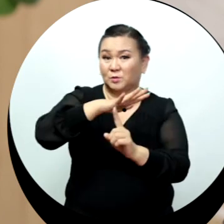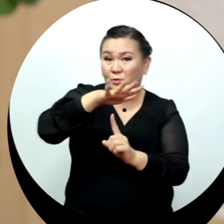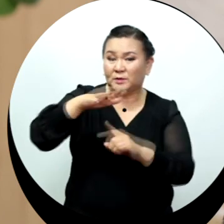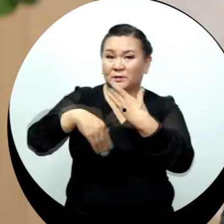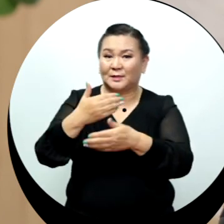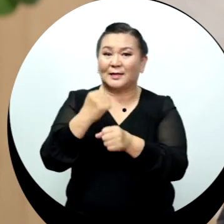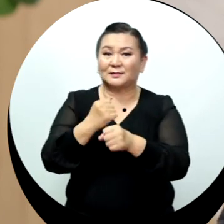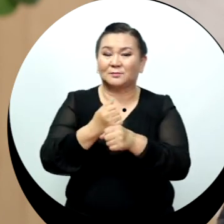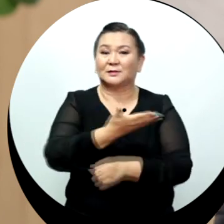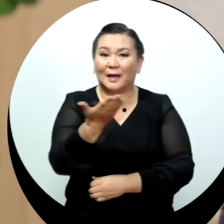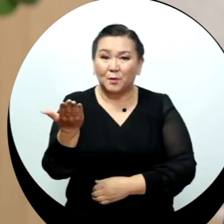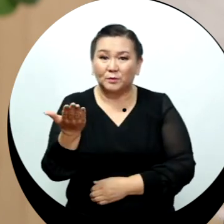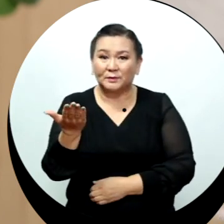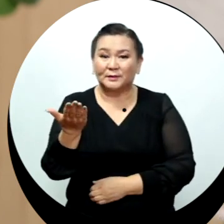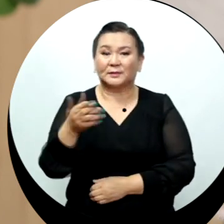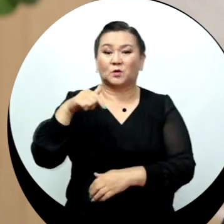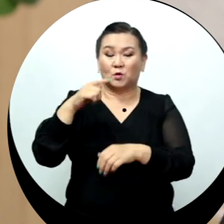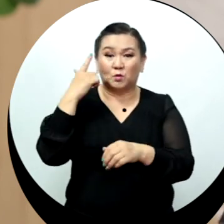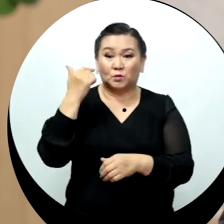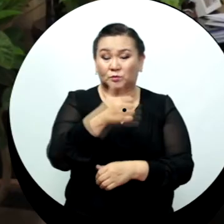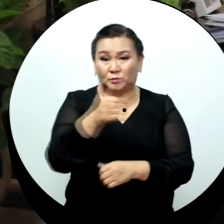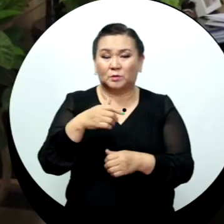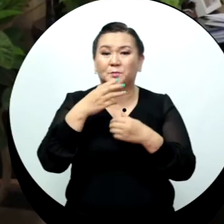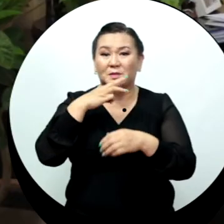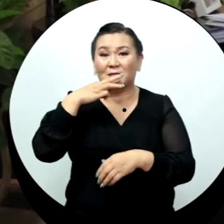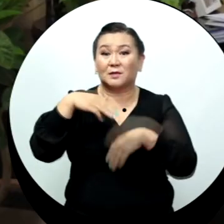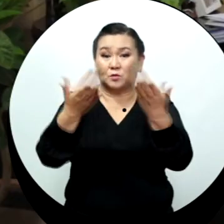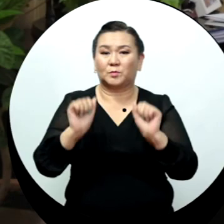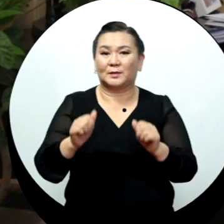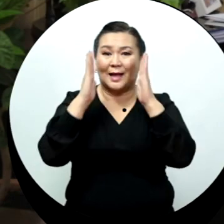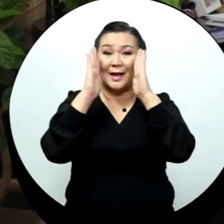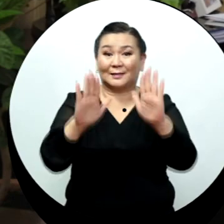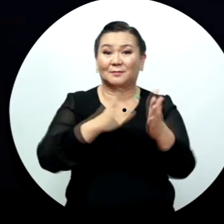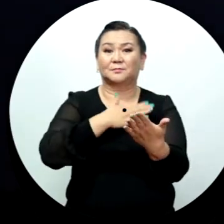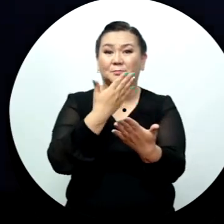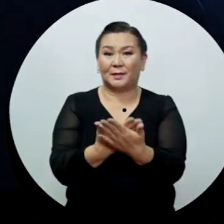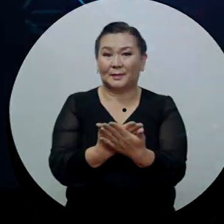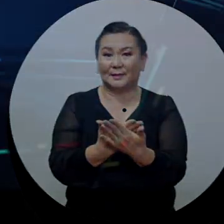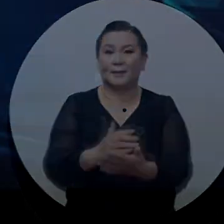бүхэндээ тухай бүрт нь хүргэж ажиллах болно. Анхаарал тавьсанд баярлалаа.